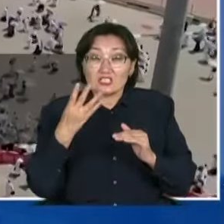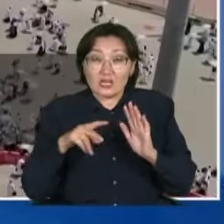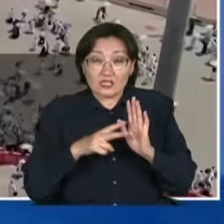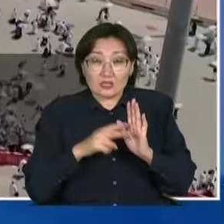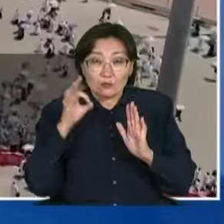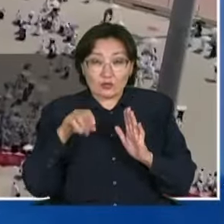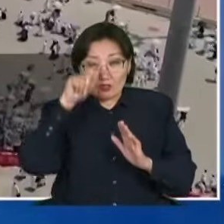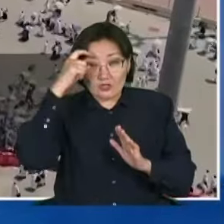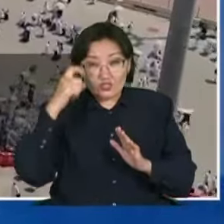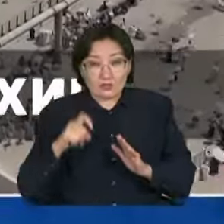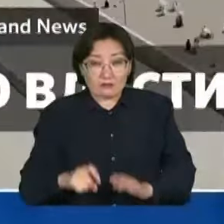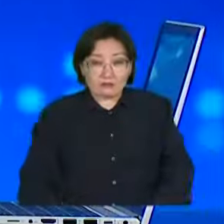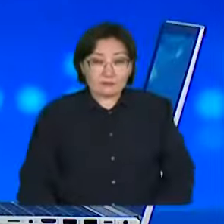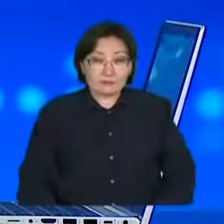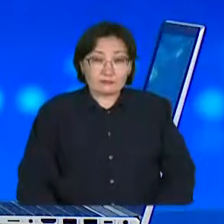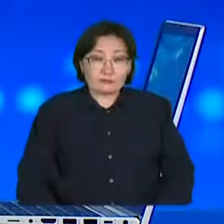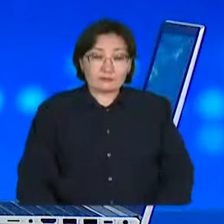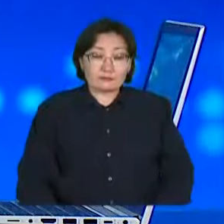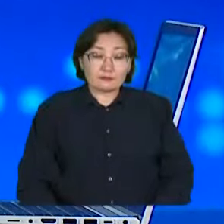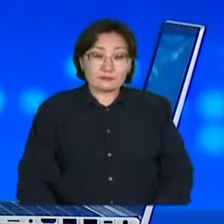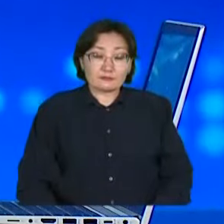47 градусов тепла.